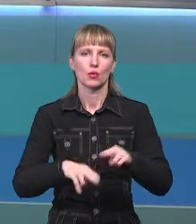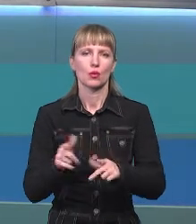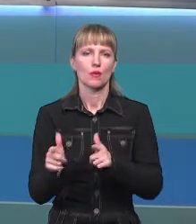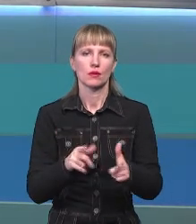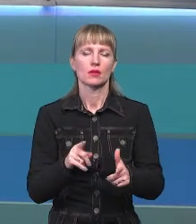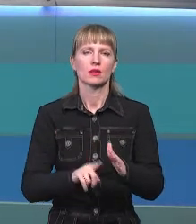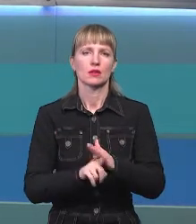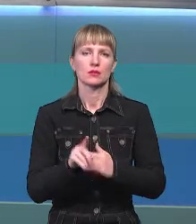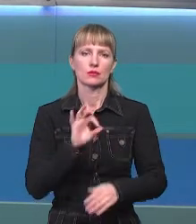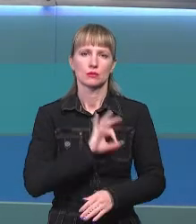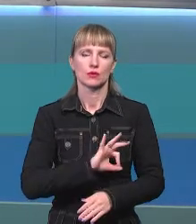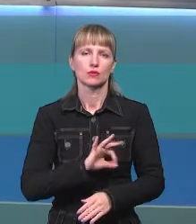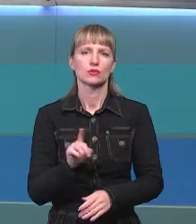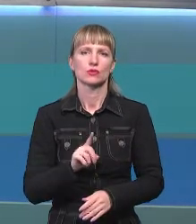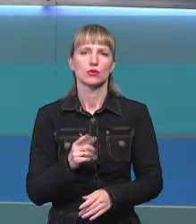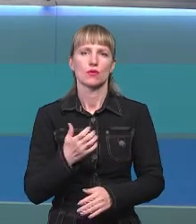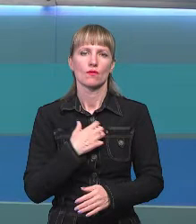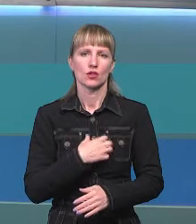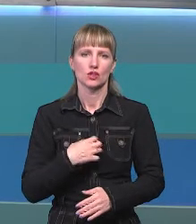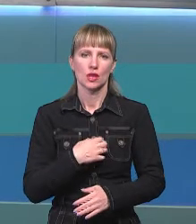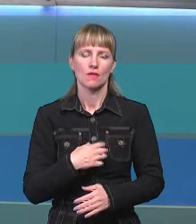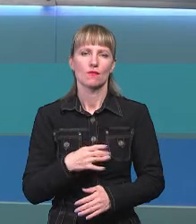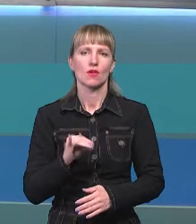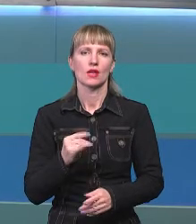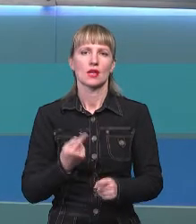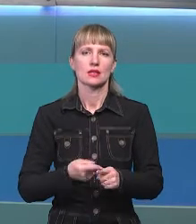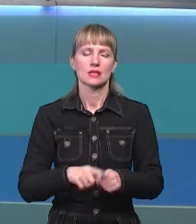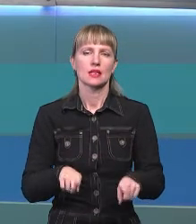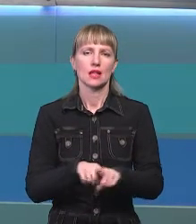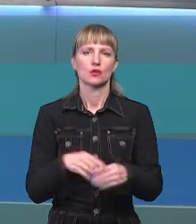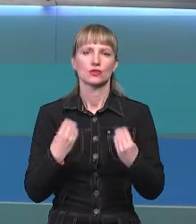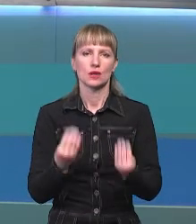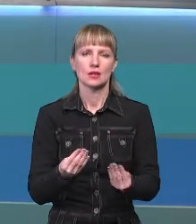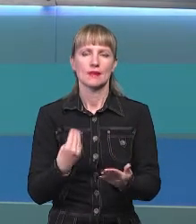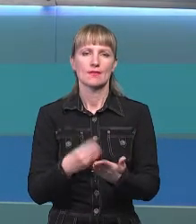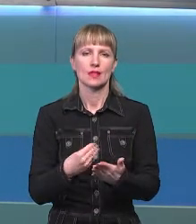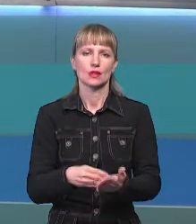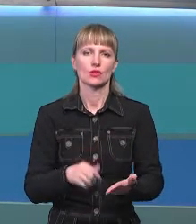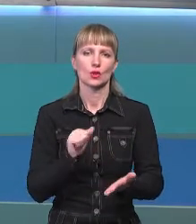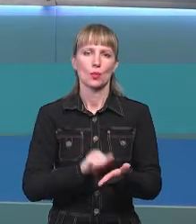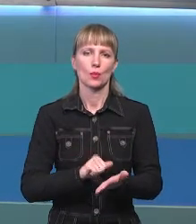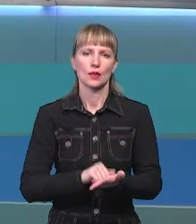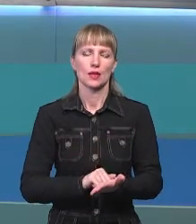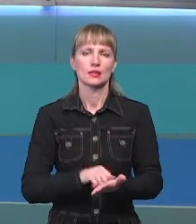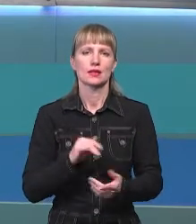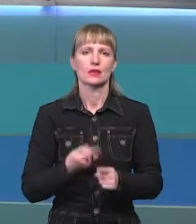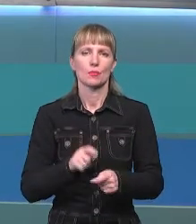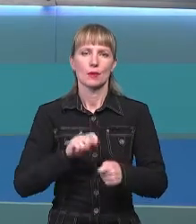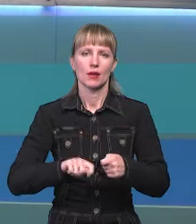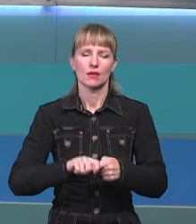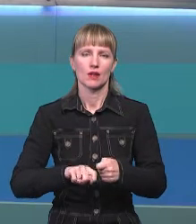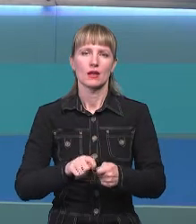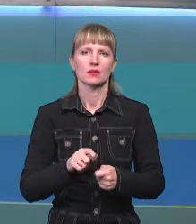та введені в експлуатацію, що немало важливо. Та й також надається фінансова документація. Тому перевіряється,